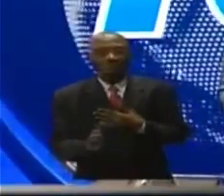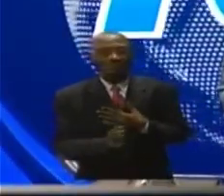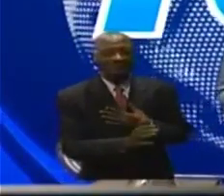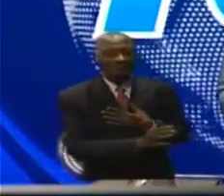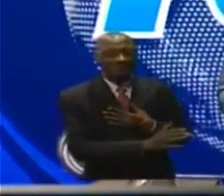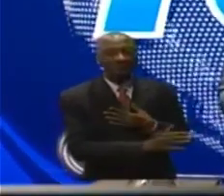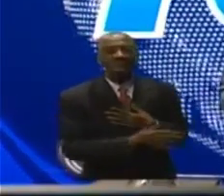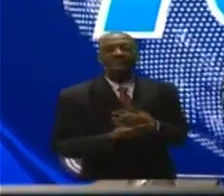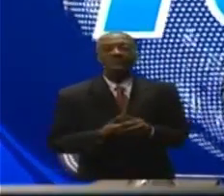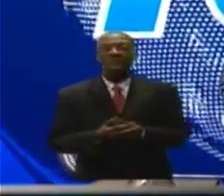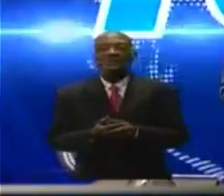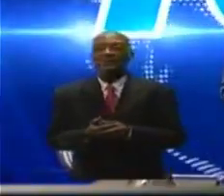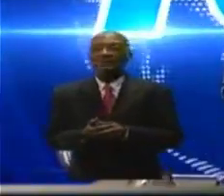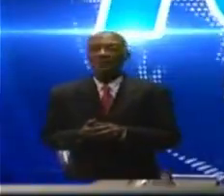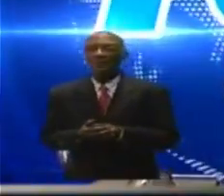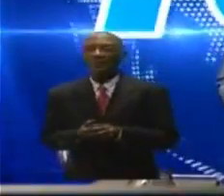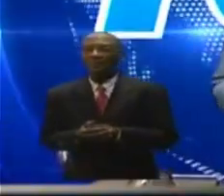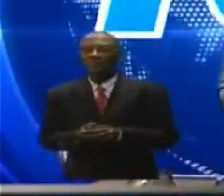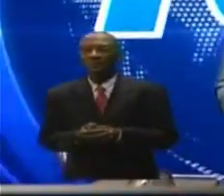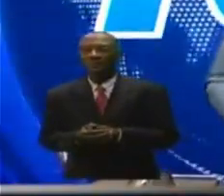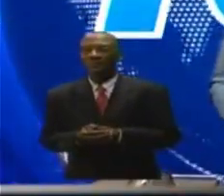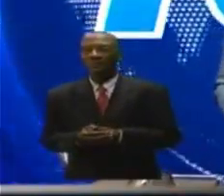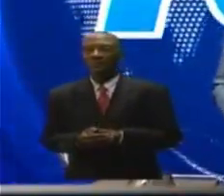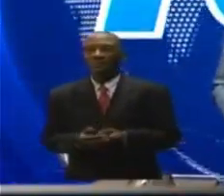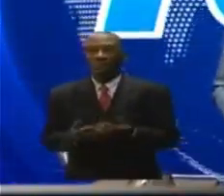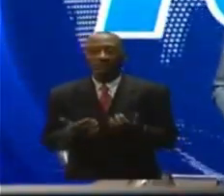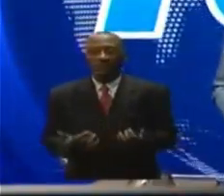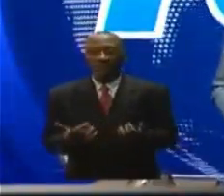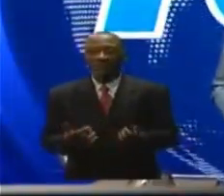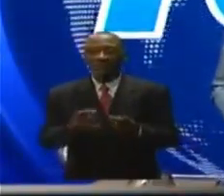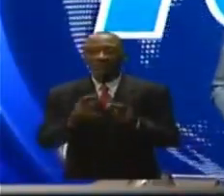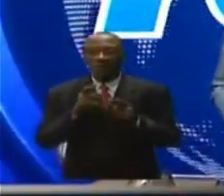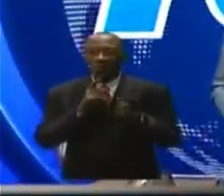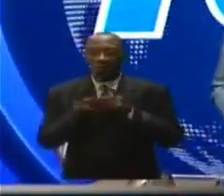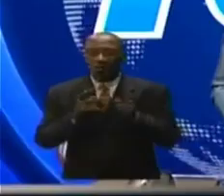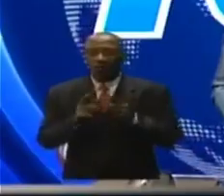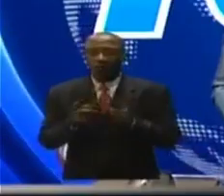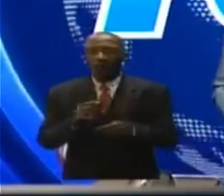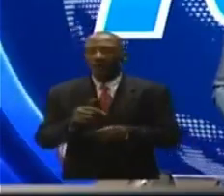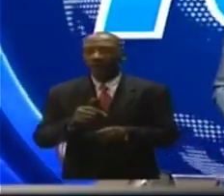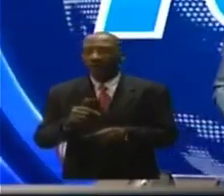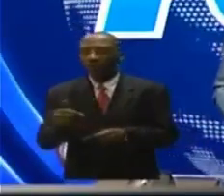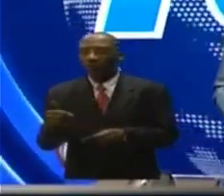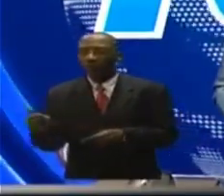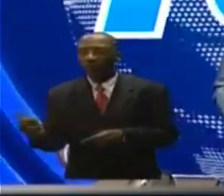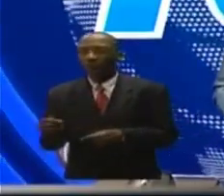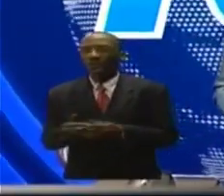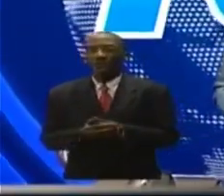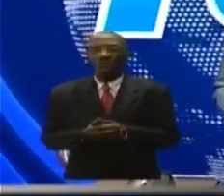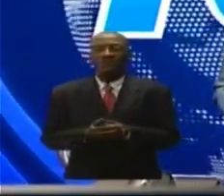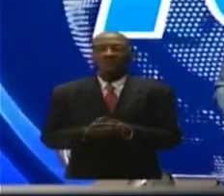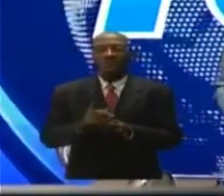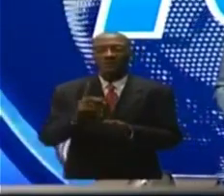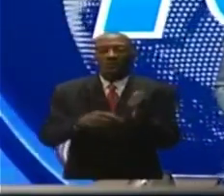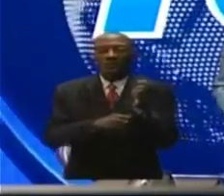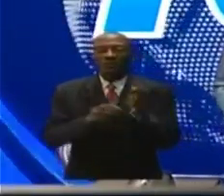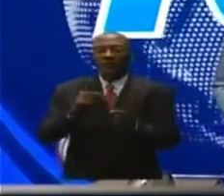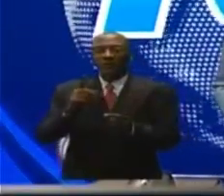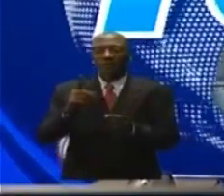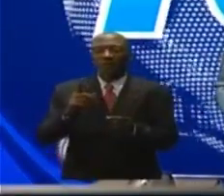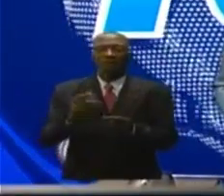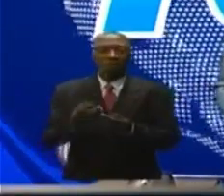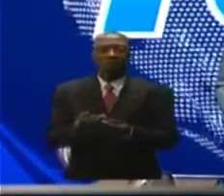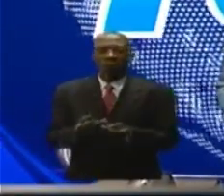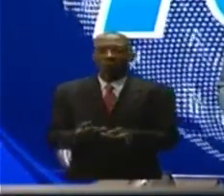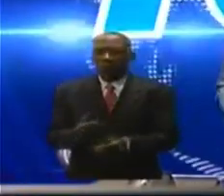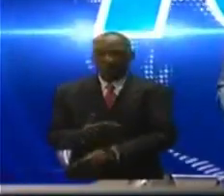L'apôtre Paul Mutombo a hissé haut l'étendard évangélique de la RDC du monde francophone au